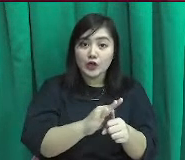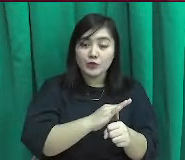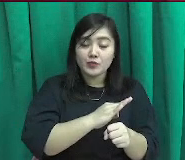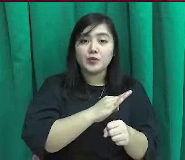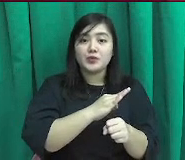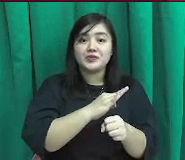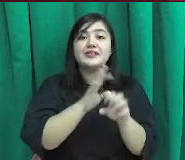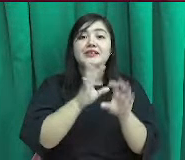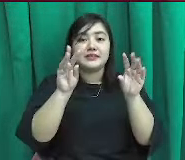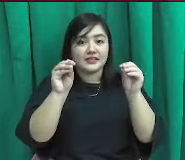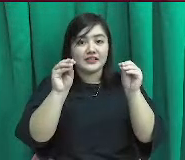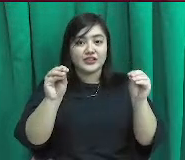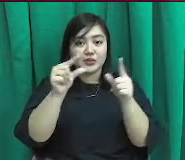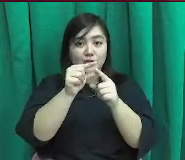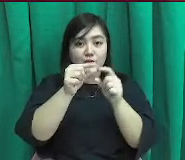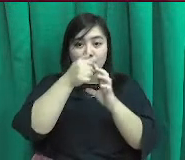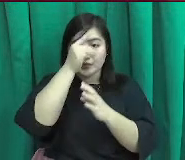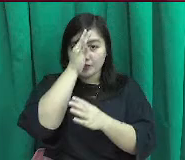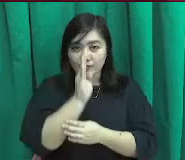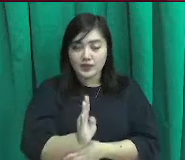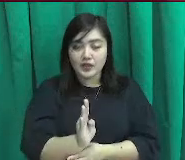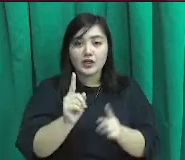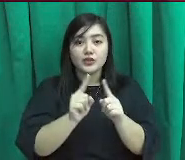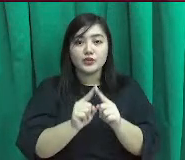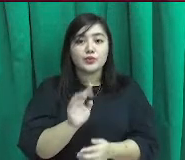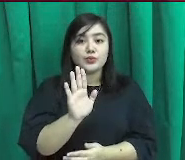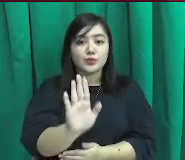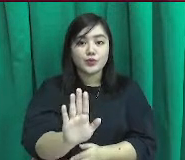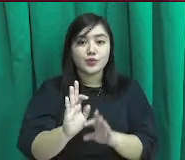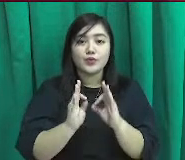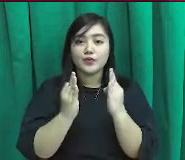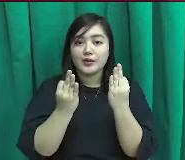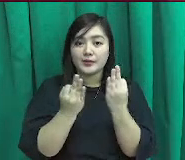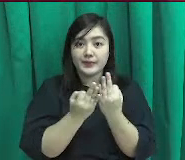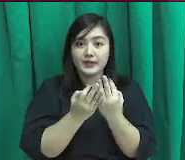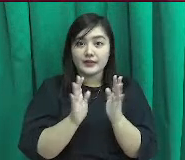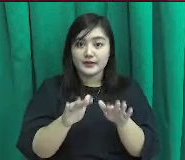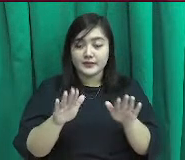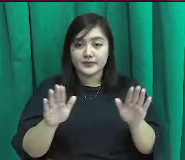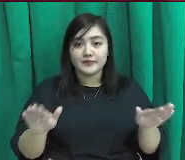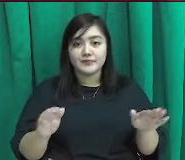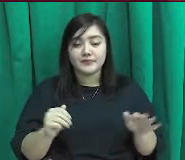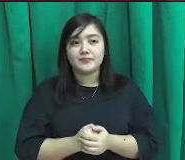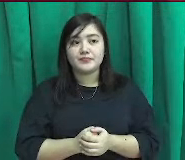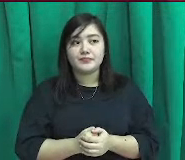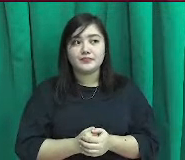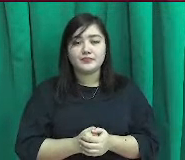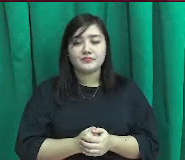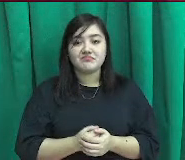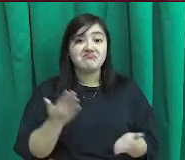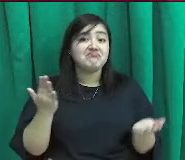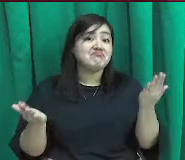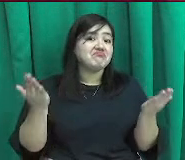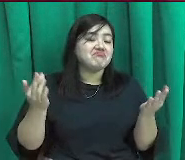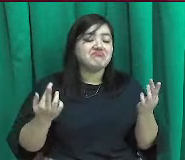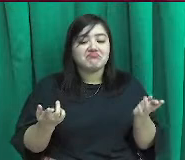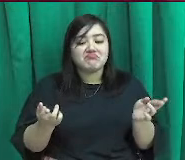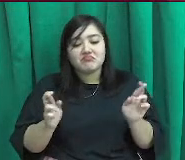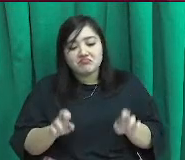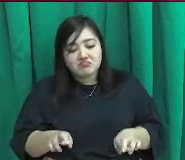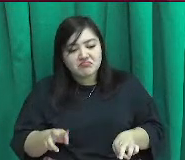niyo po, mga asawang lalaki, kahit sabi ko nga eh, baka yung results is may brawling woman pa rin sa loob ng